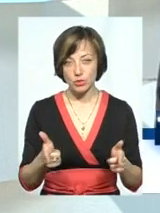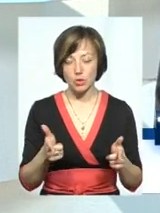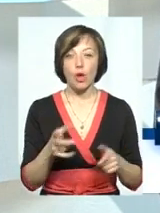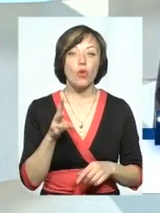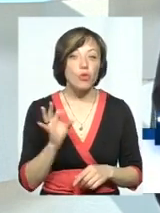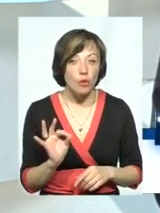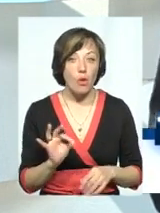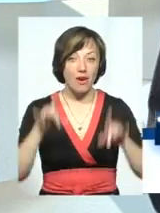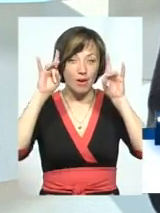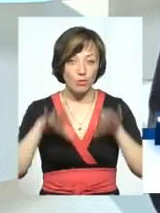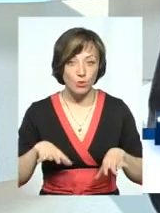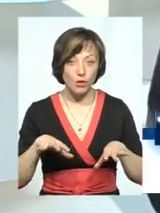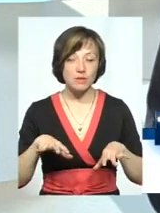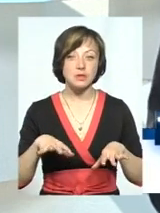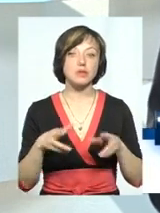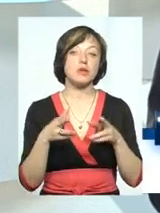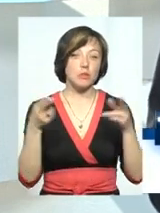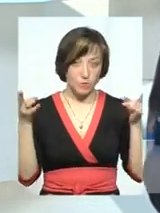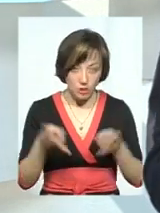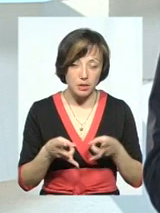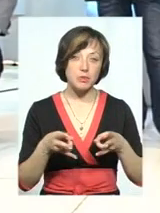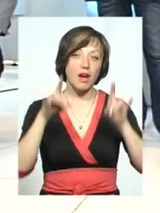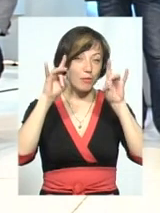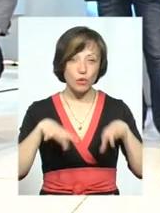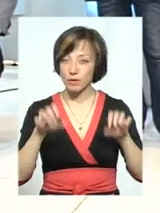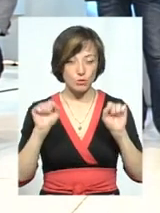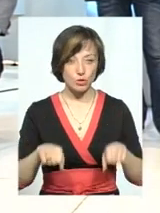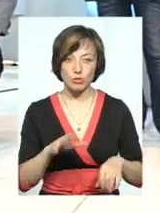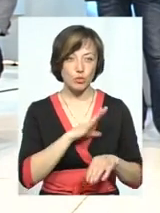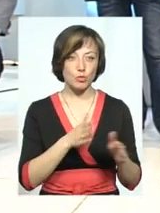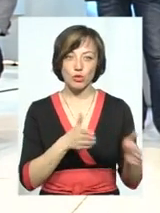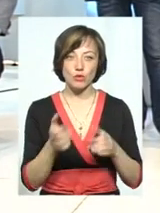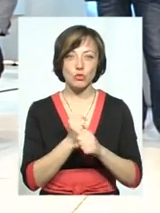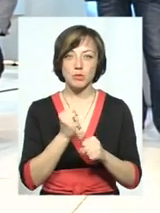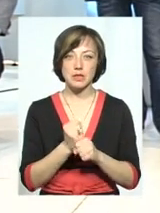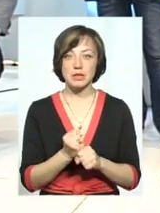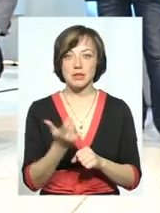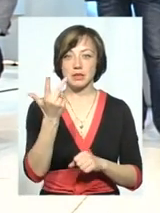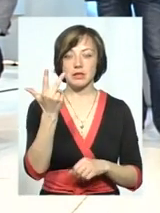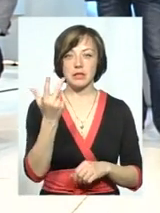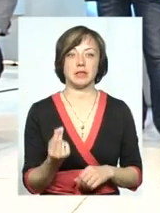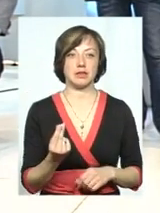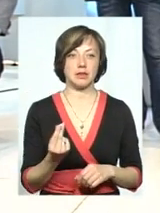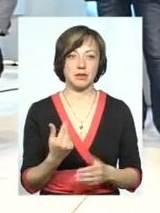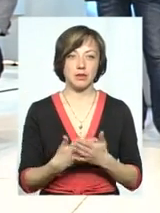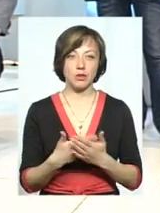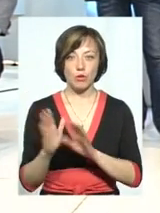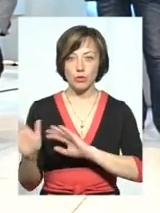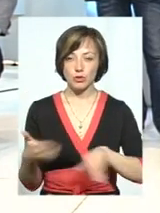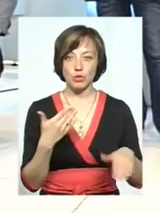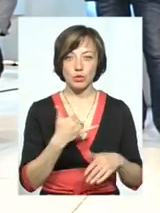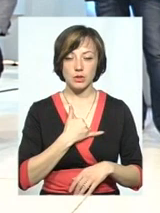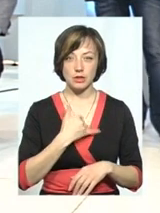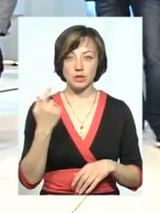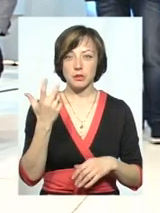що раптовість виправдана, та раптовість можна було підготовчу роботу зробити за 3 дні. Вже пройшло в нас